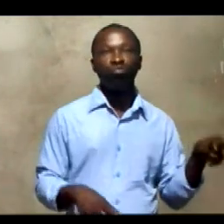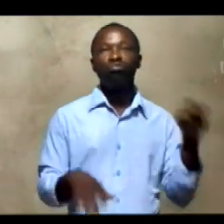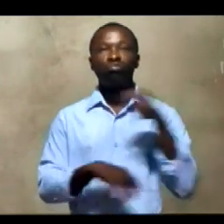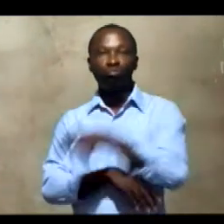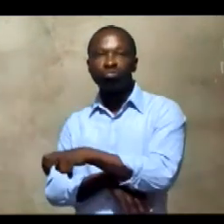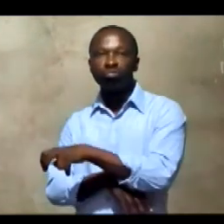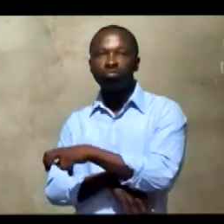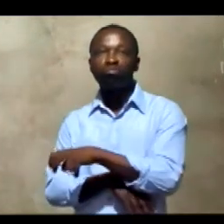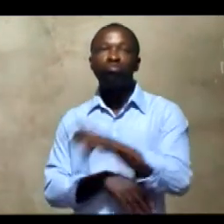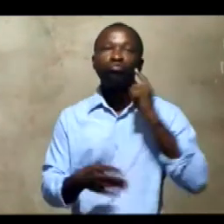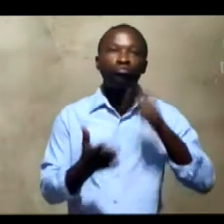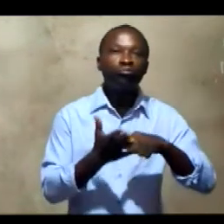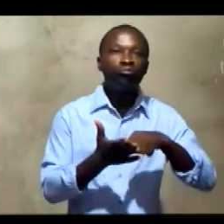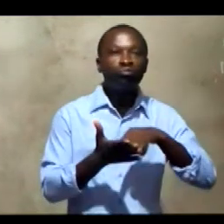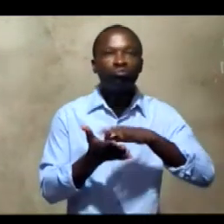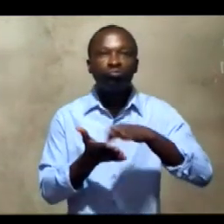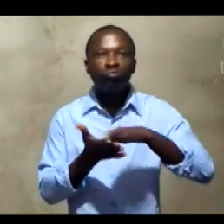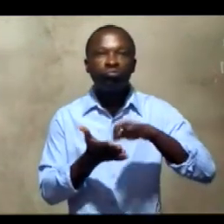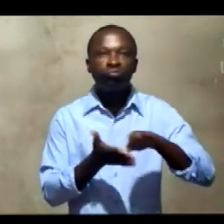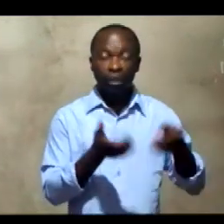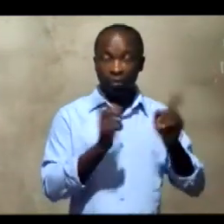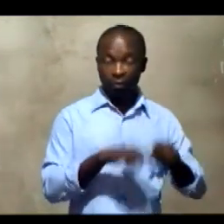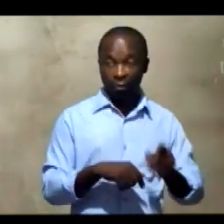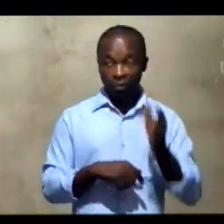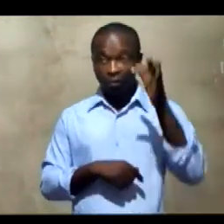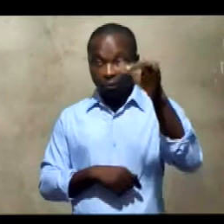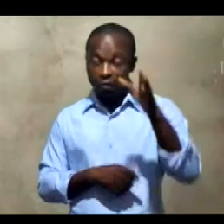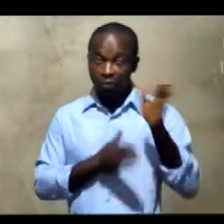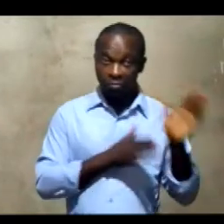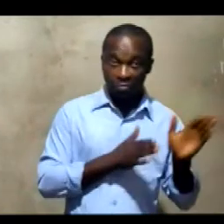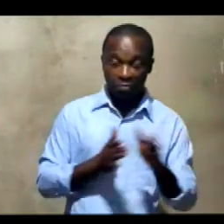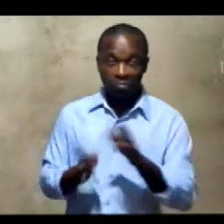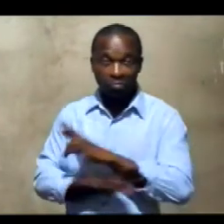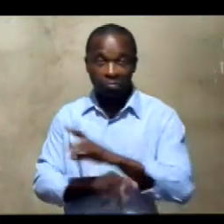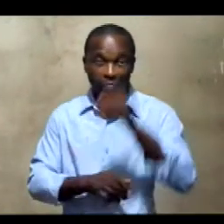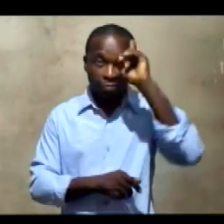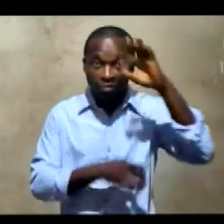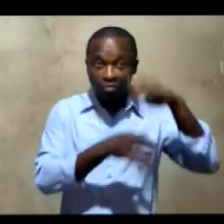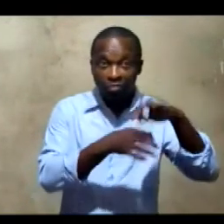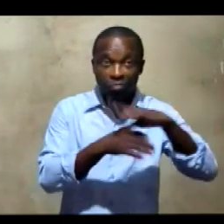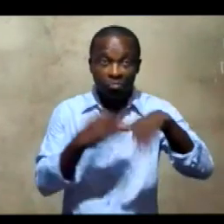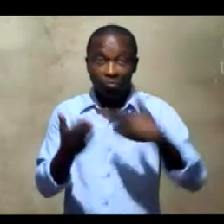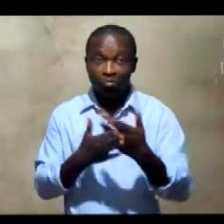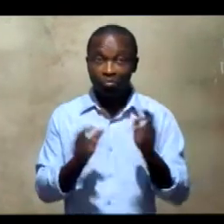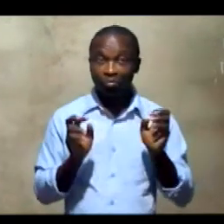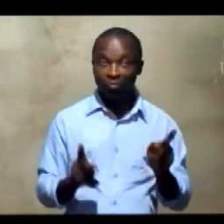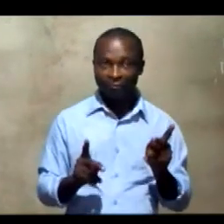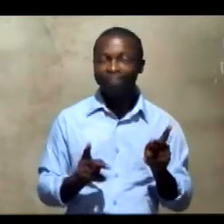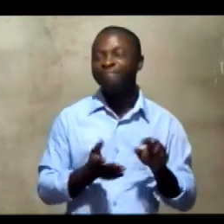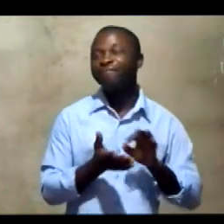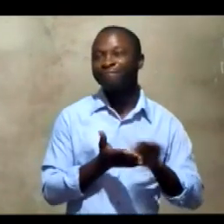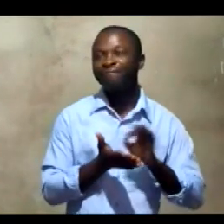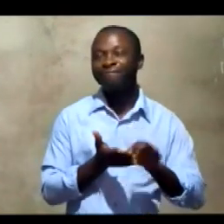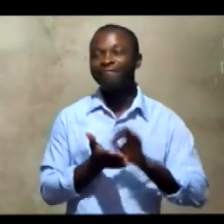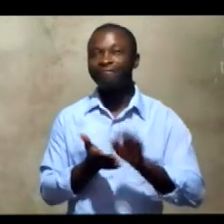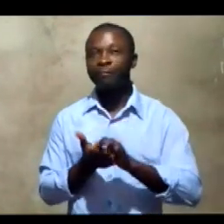à mi-parcours dans les antennes locales entre les élections électorales qui pointent à l'horizon. Cette rencontre aura été un cas de concert bilatéral avec tous